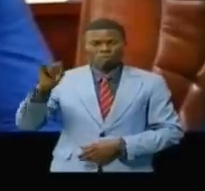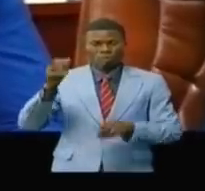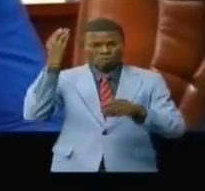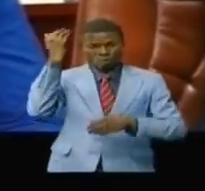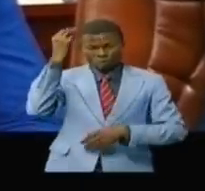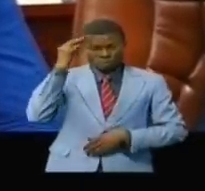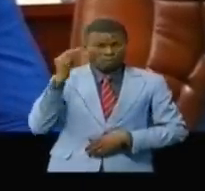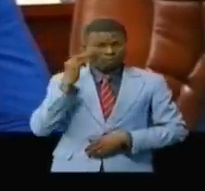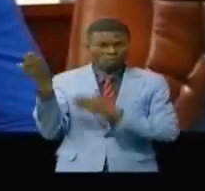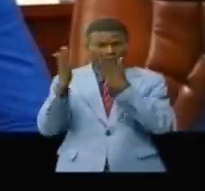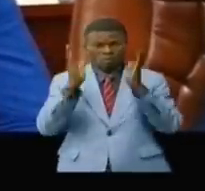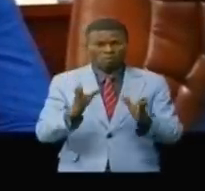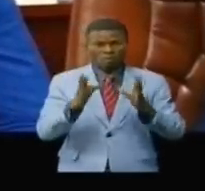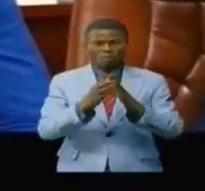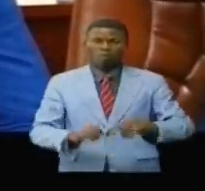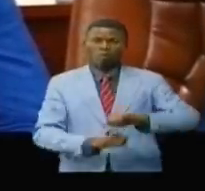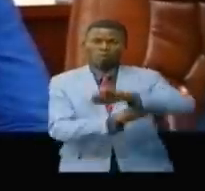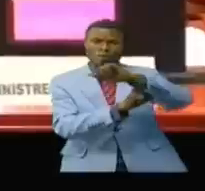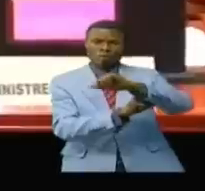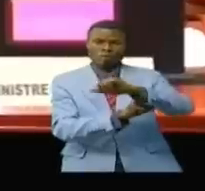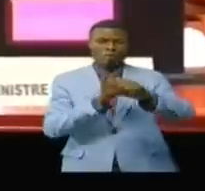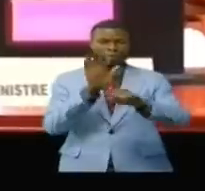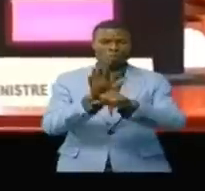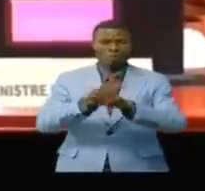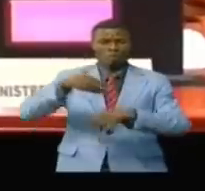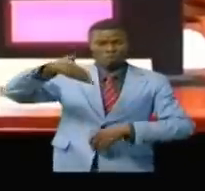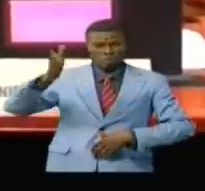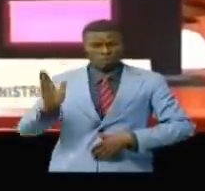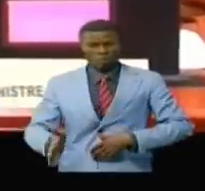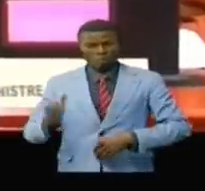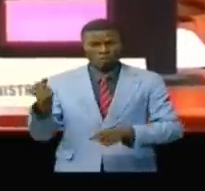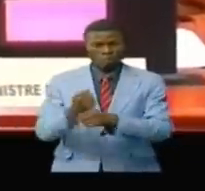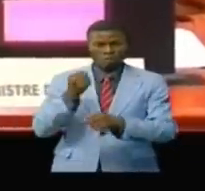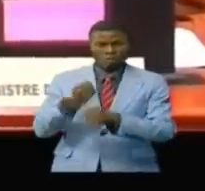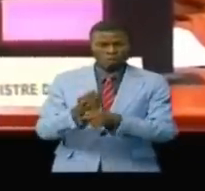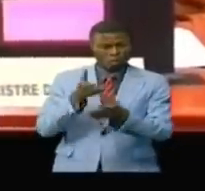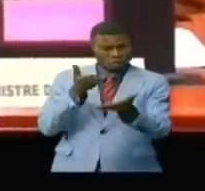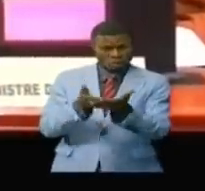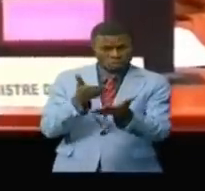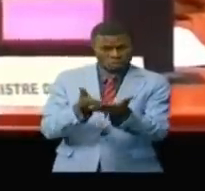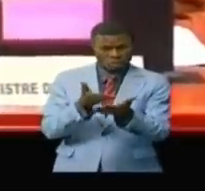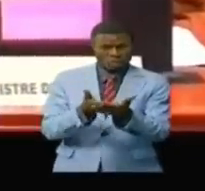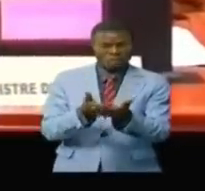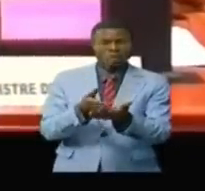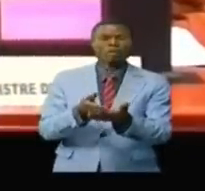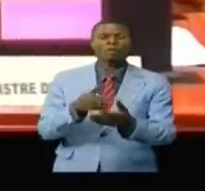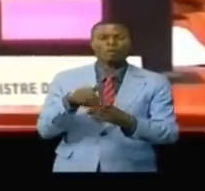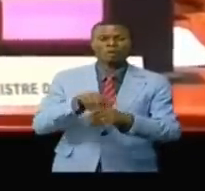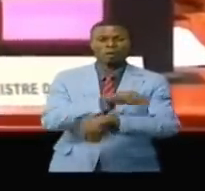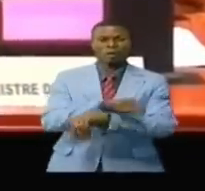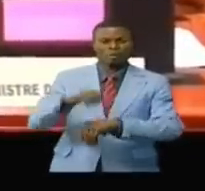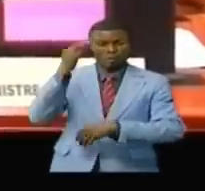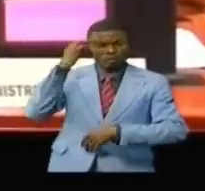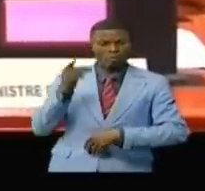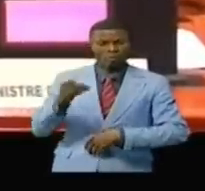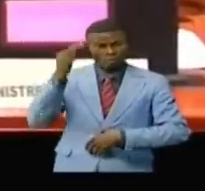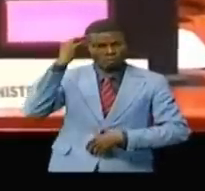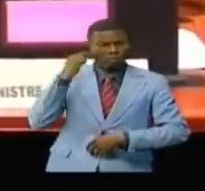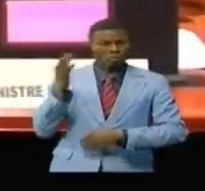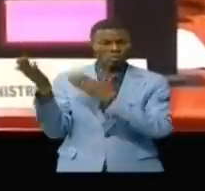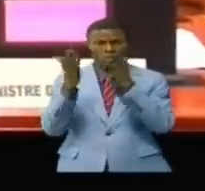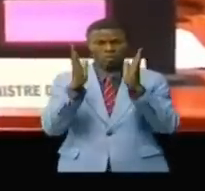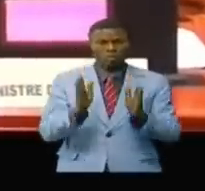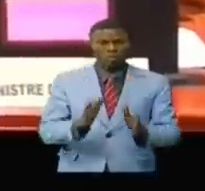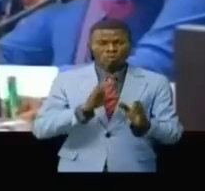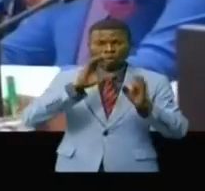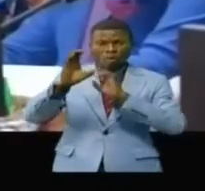Transport, avec le concours des différents experts de services affiliés à ces ministères. Le ministre de Transport, Voies